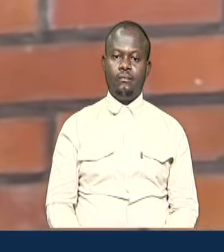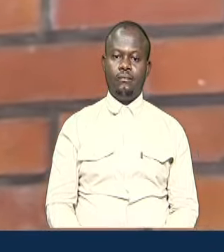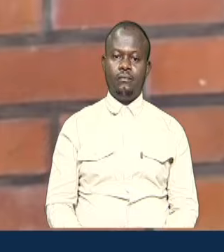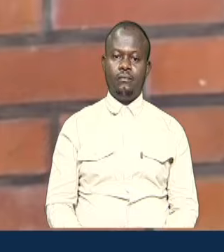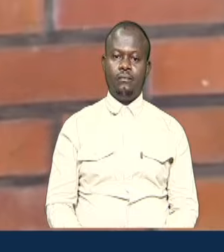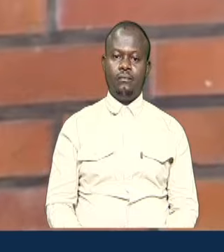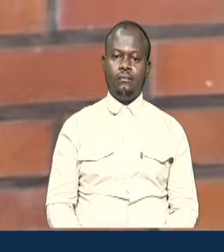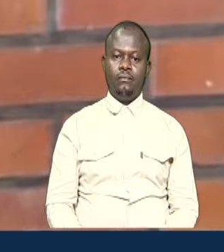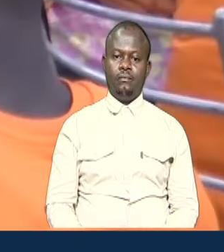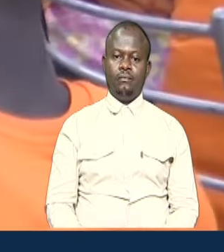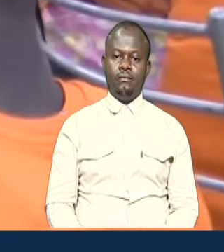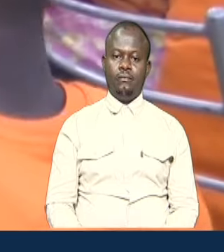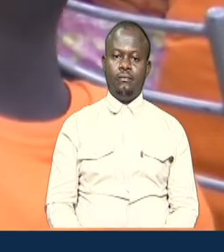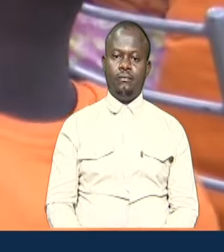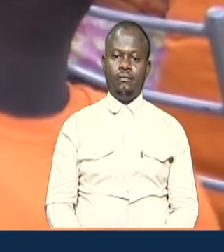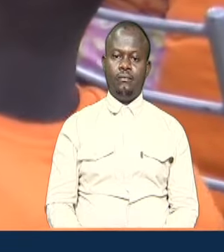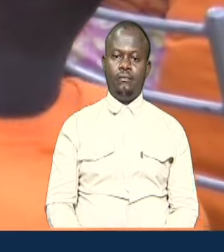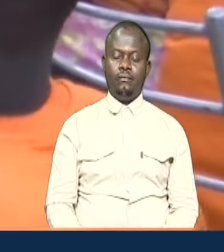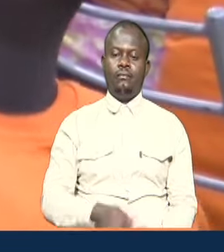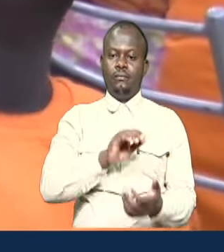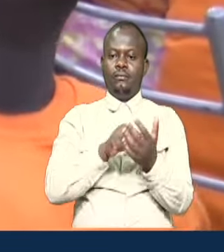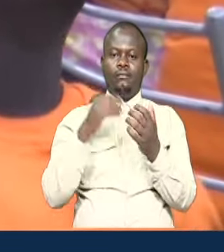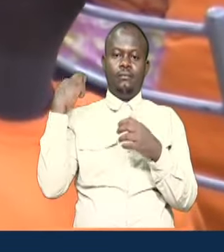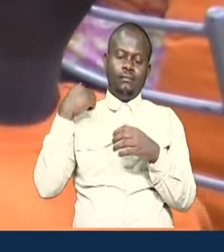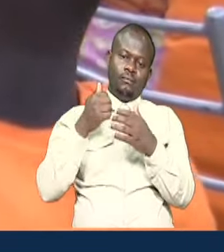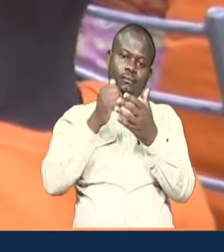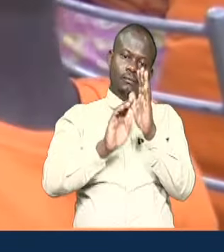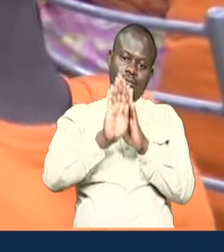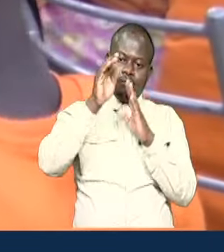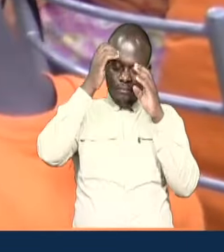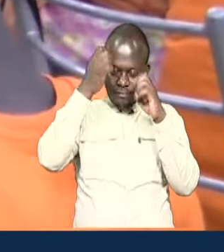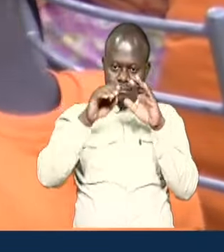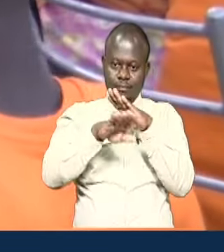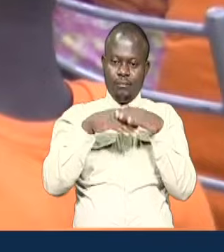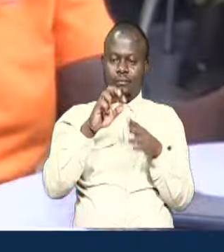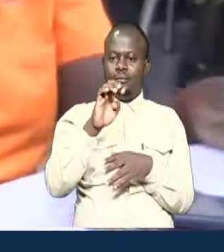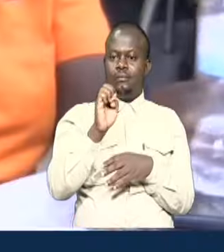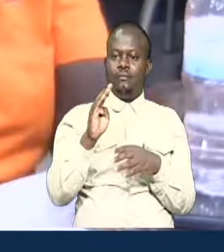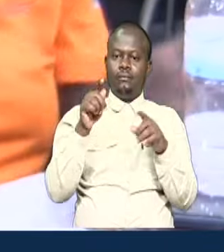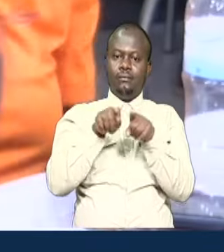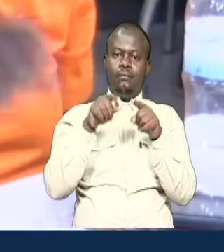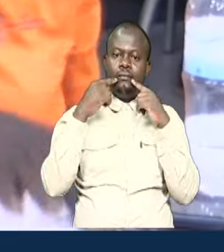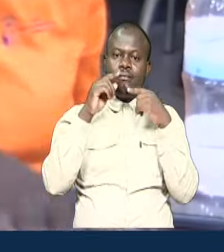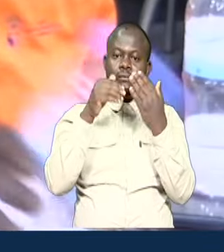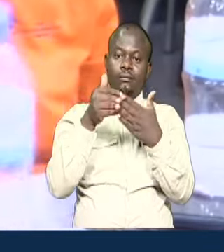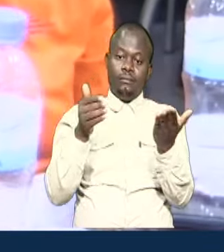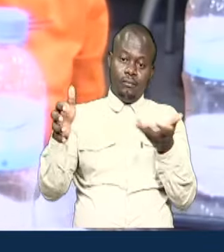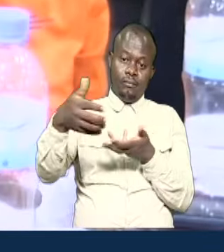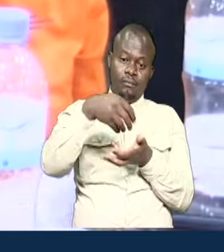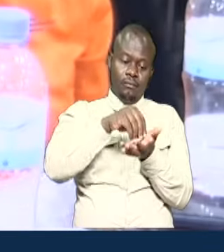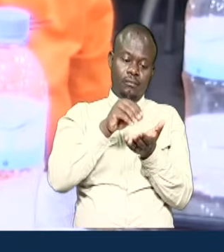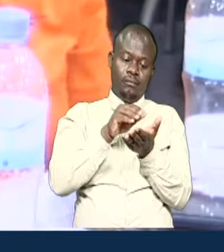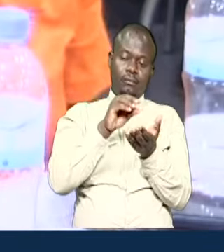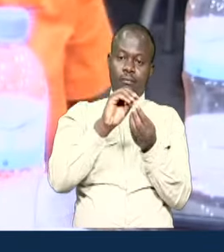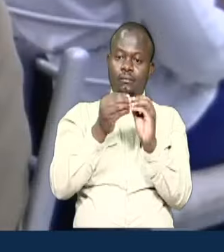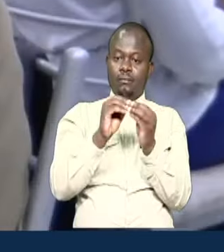kugira ngo ibashe kudufasha. Ikigo gishinzwe guteza imbere uburezi bw'ibanze REB nacyo kivuga ko harimo gukusanya imibare y'abana bafite